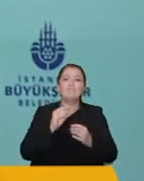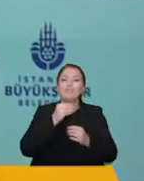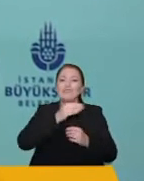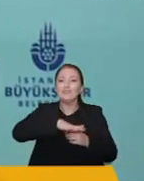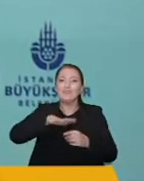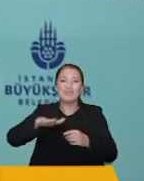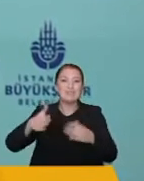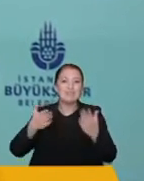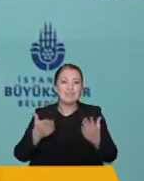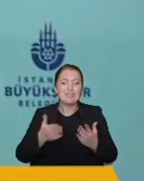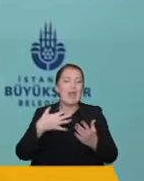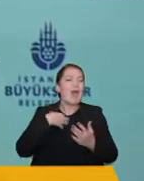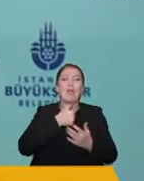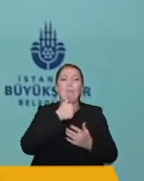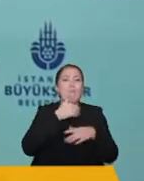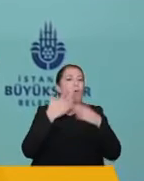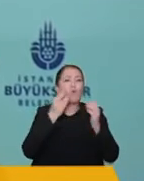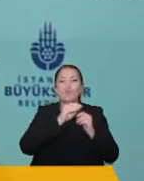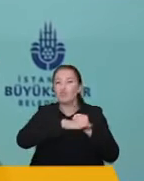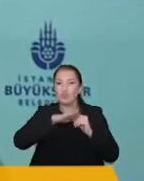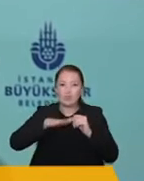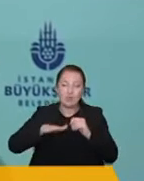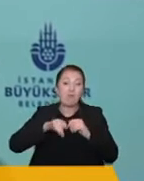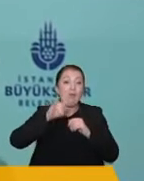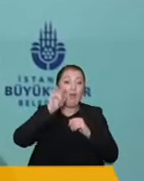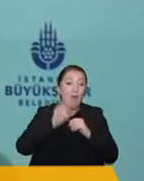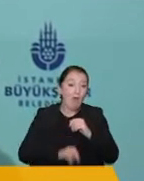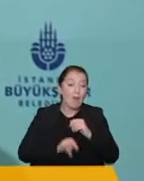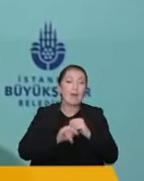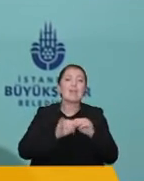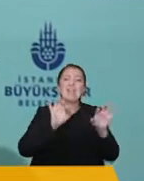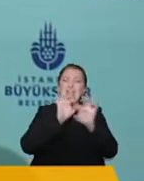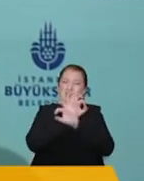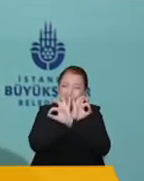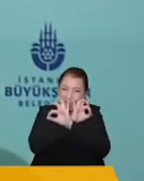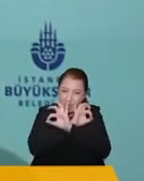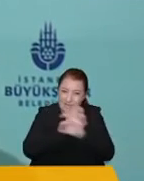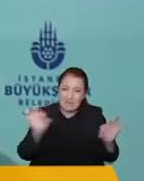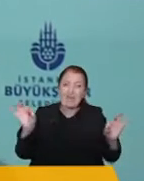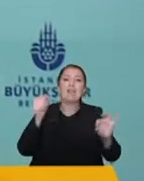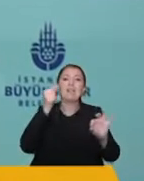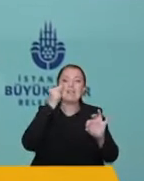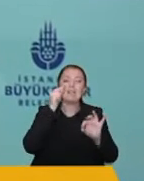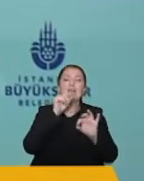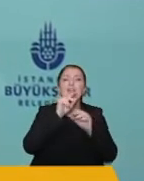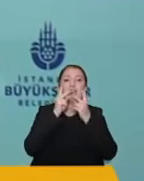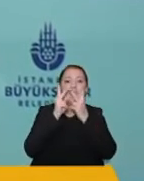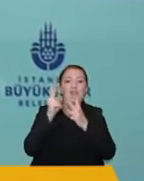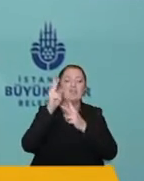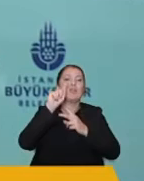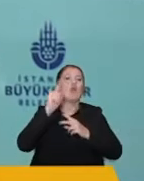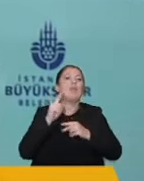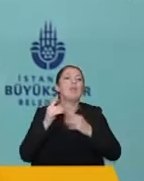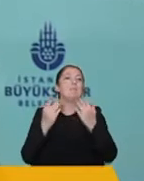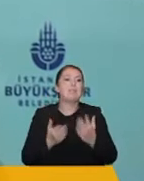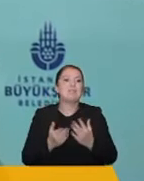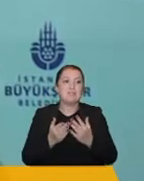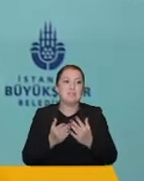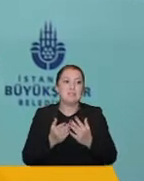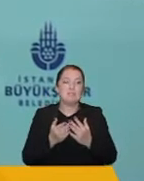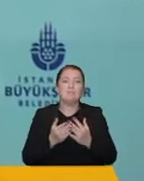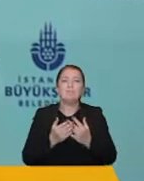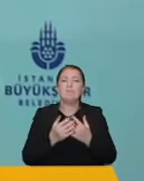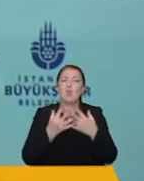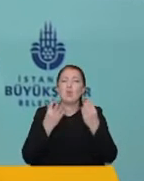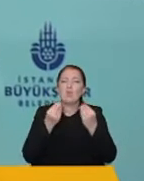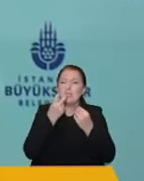yetimlerin hakkının bizzatı tarafınızdan yönetilmesidir. Kılı kırk